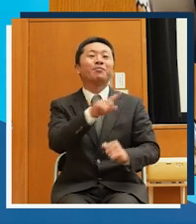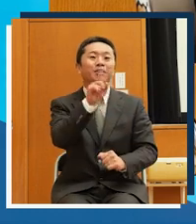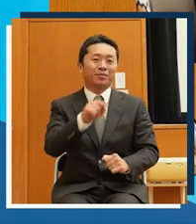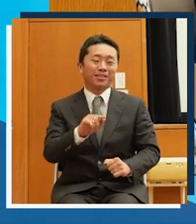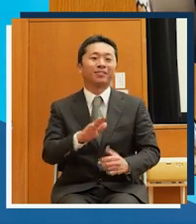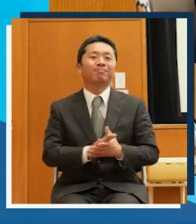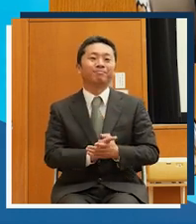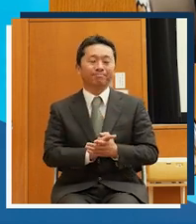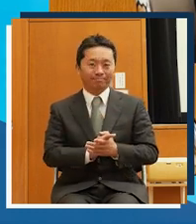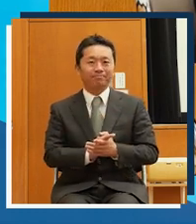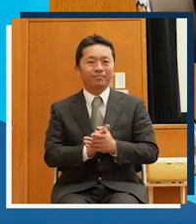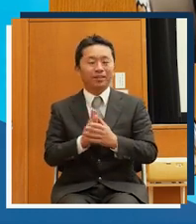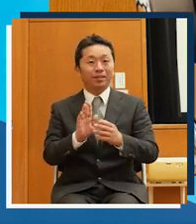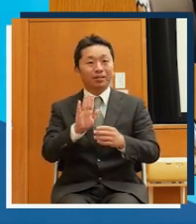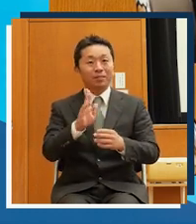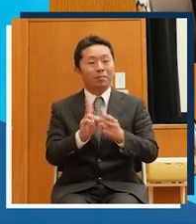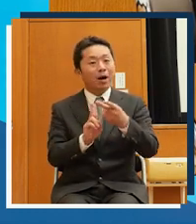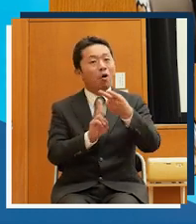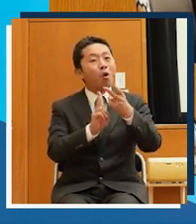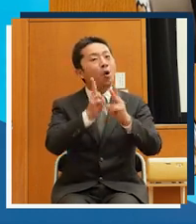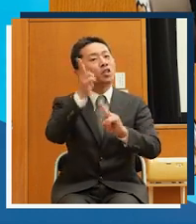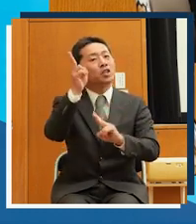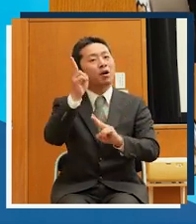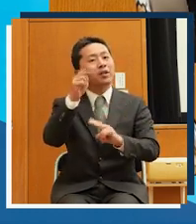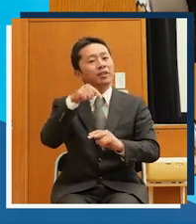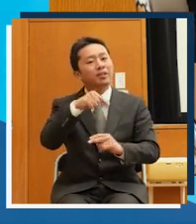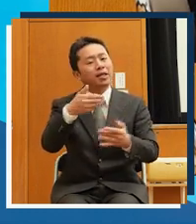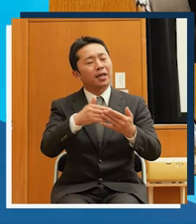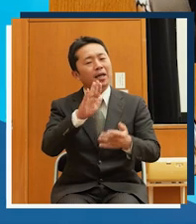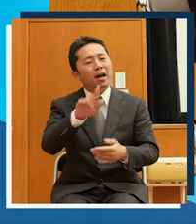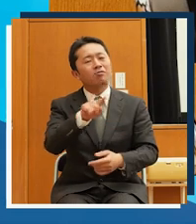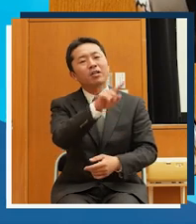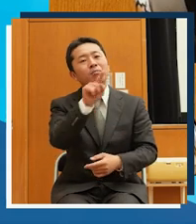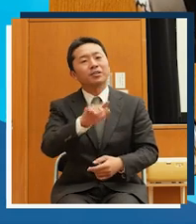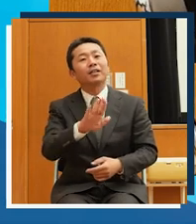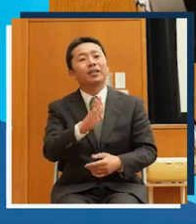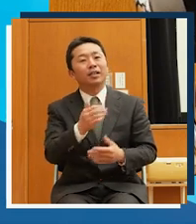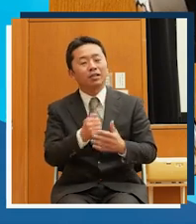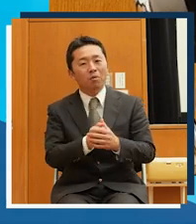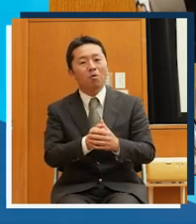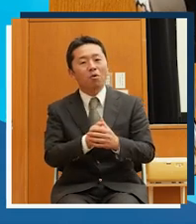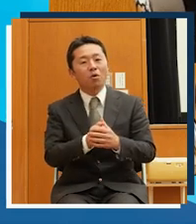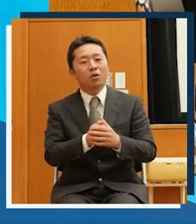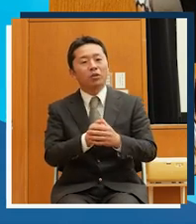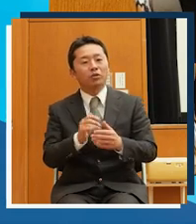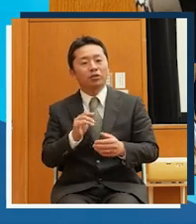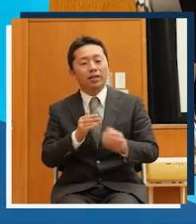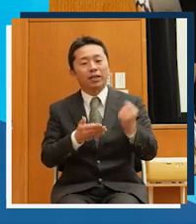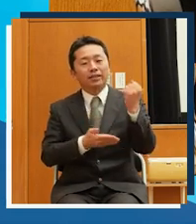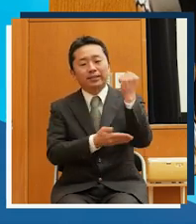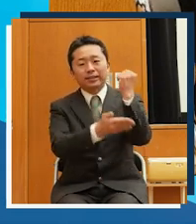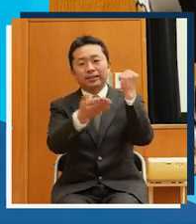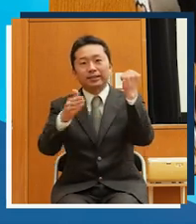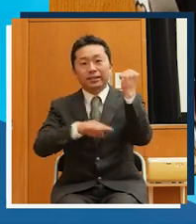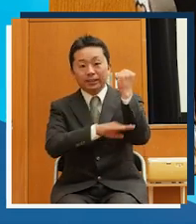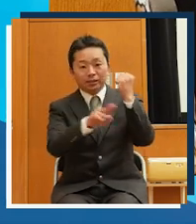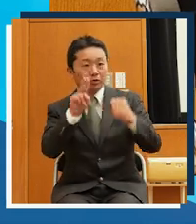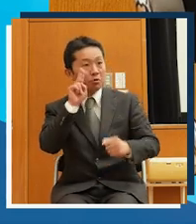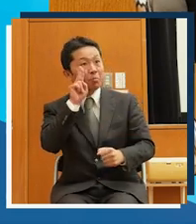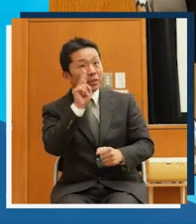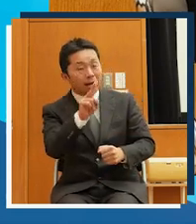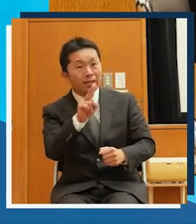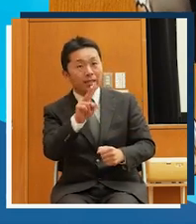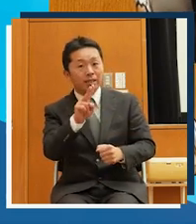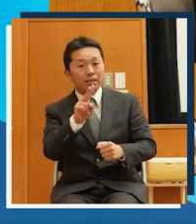はあもしかしたら修学旅行でも行っているかもしれないですけれども南部戦績もしかりですが基地を見たり辺